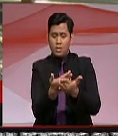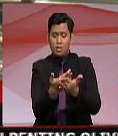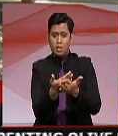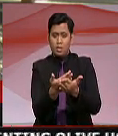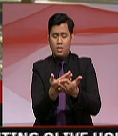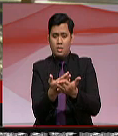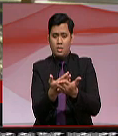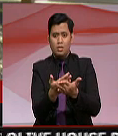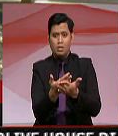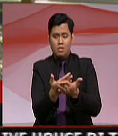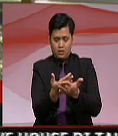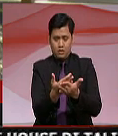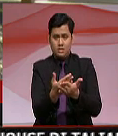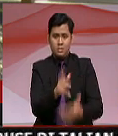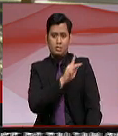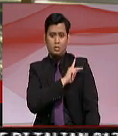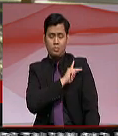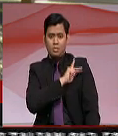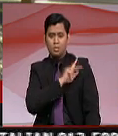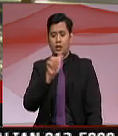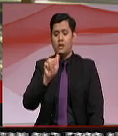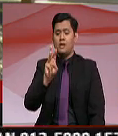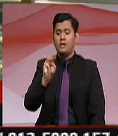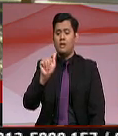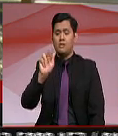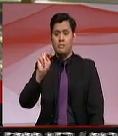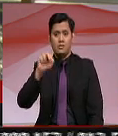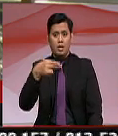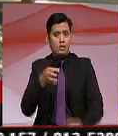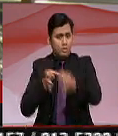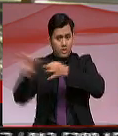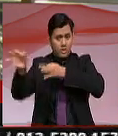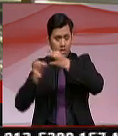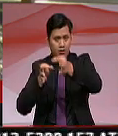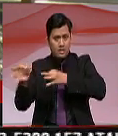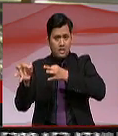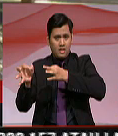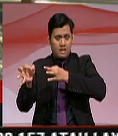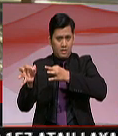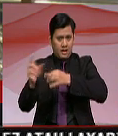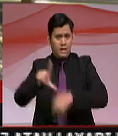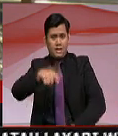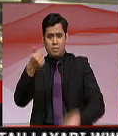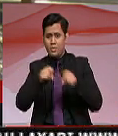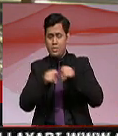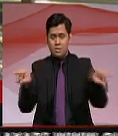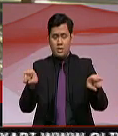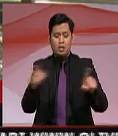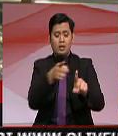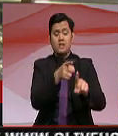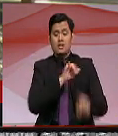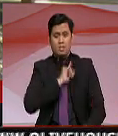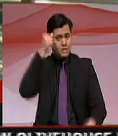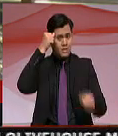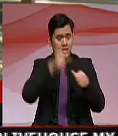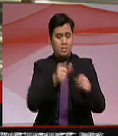ada menafsirkan maksud satu persatu. Saya teringat dalam satu kitab Fiqhus Sirah yang dikaryakan